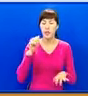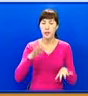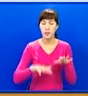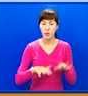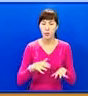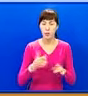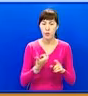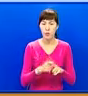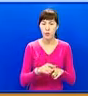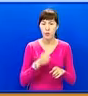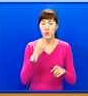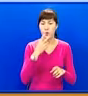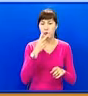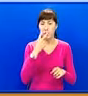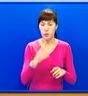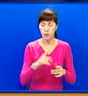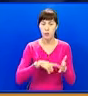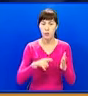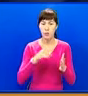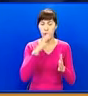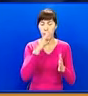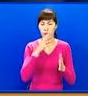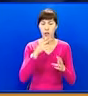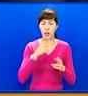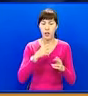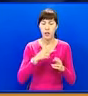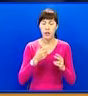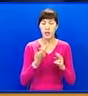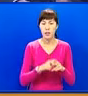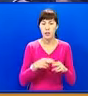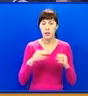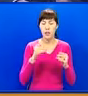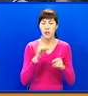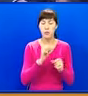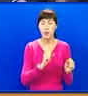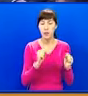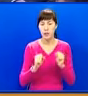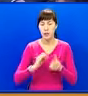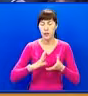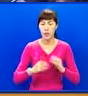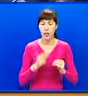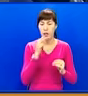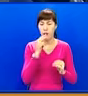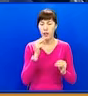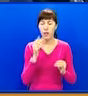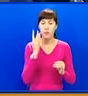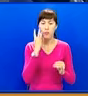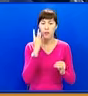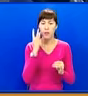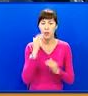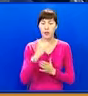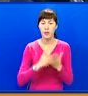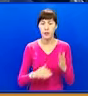салыстырғанда өте жақсы көрсеткіш. Белгіленген межеден асып кеткен жоқ. Осы инфляция тұрақтылығының нәтижесінде азық-түлік бағасы